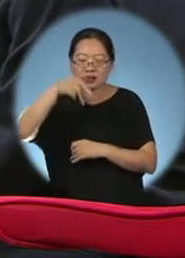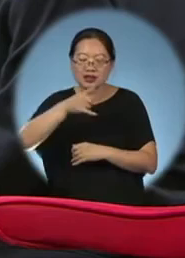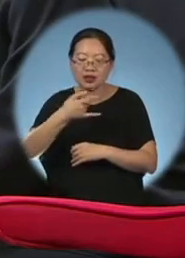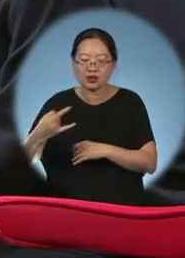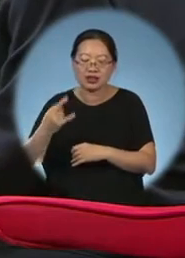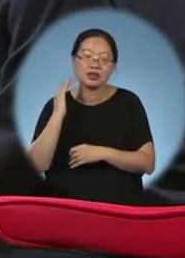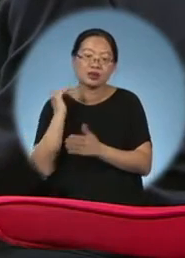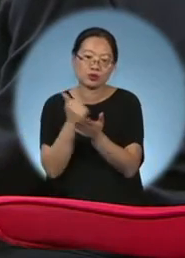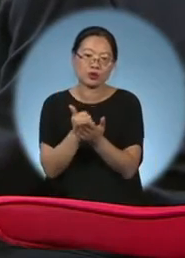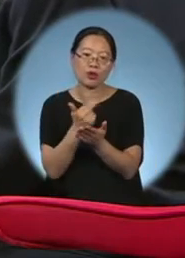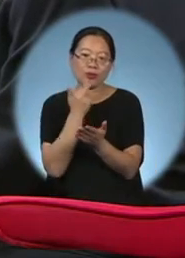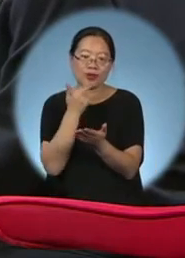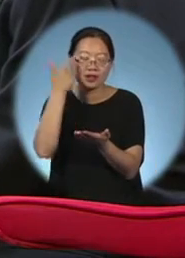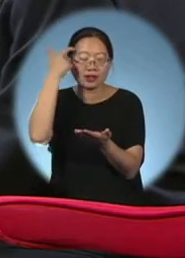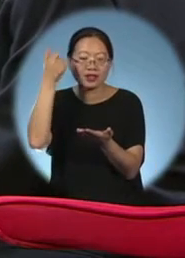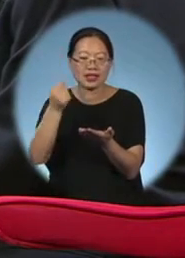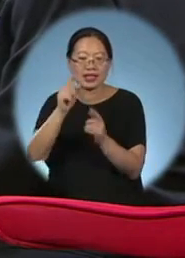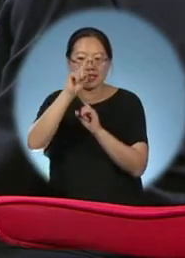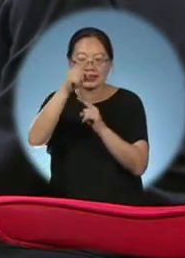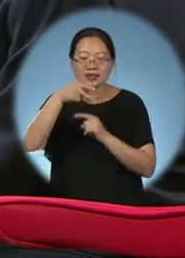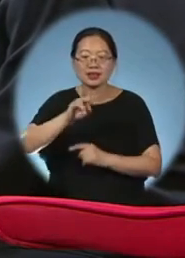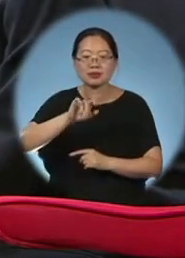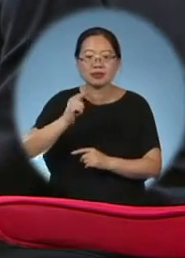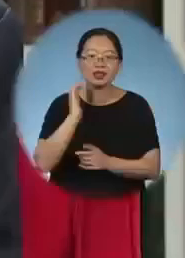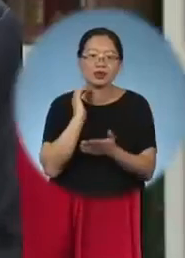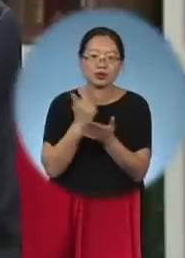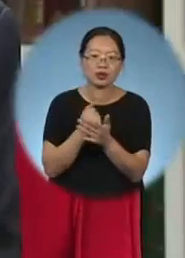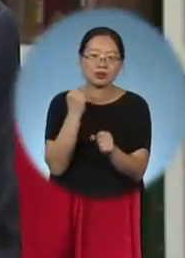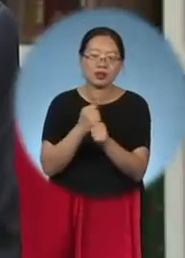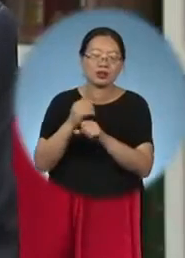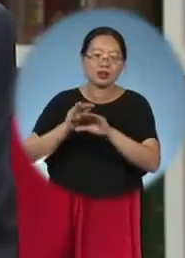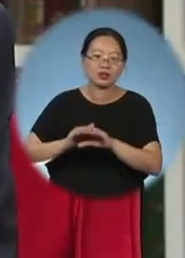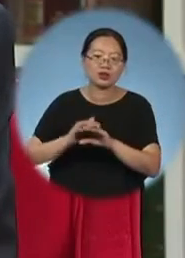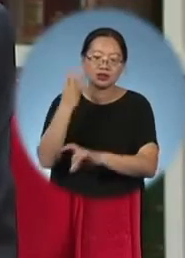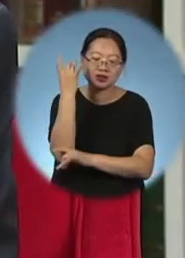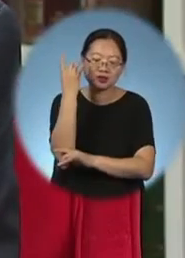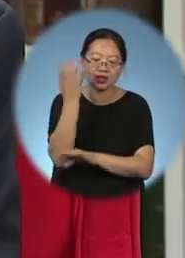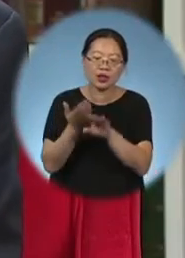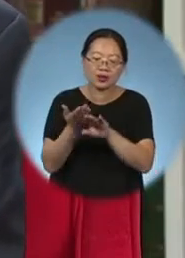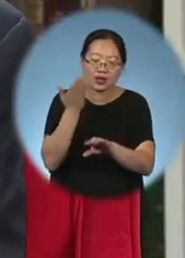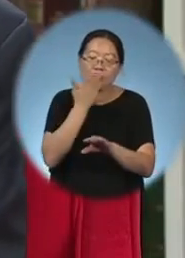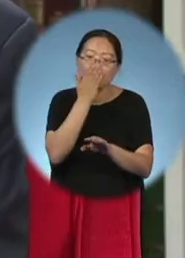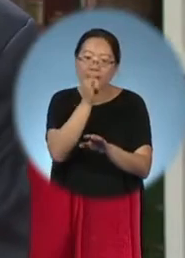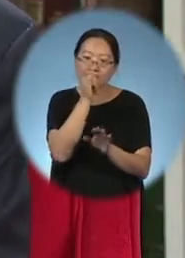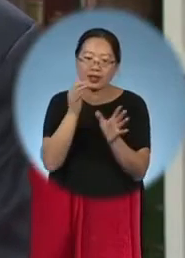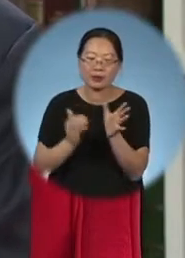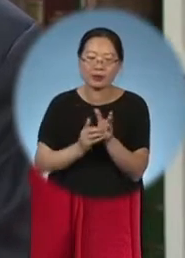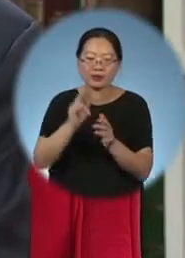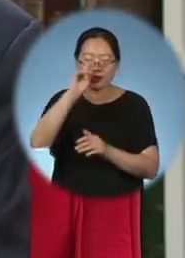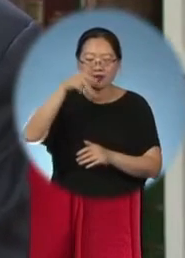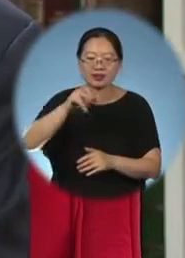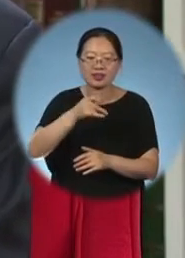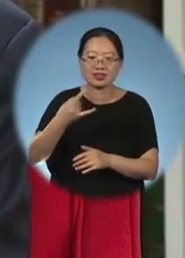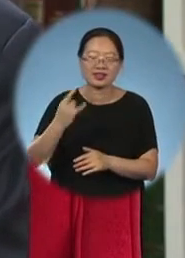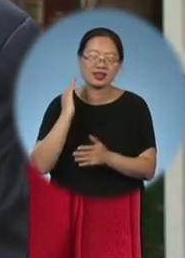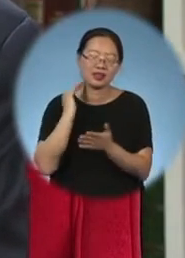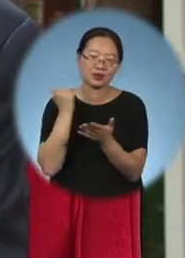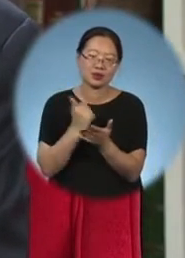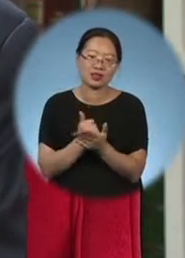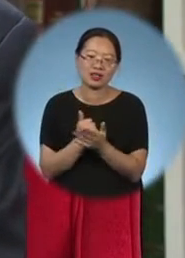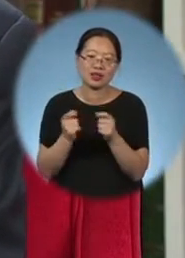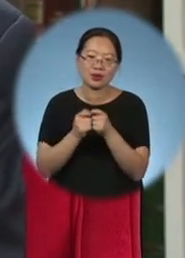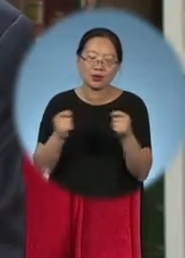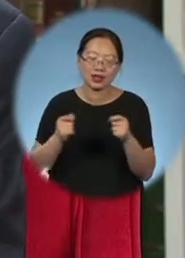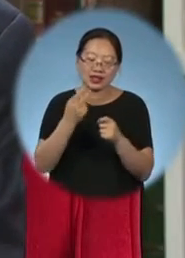이렇게 생각을 합니다. 이승만 대통령이 만들어놓은 토대 위에서 됐거든요. 알겠습니다. 그다음에 이제 박정희 대통령